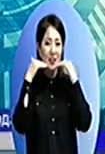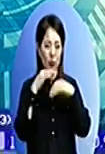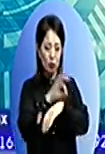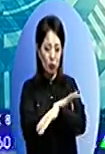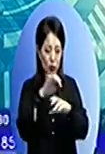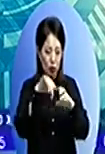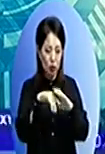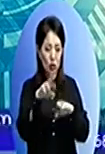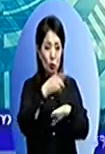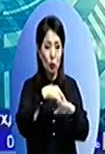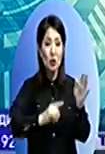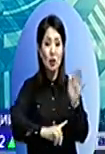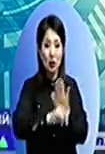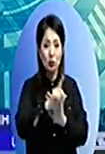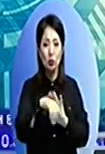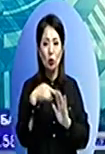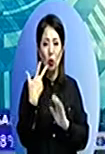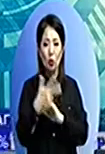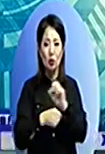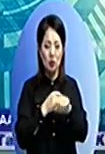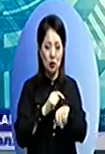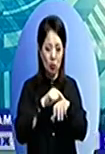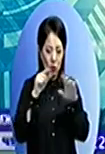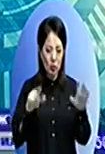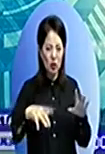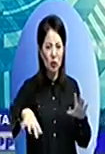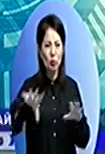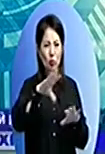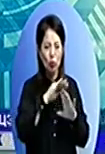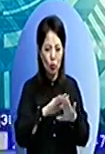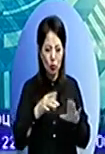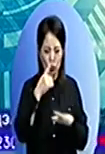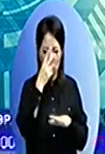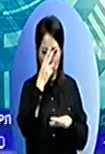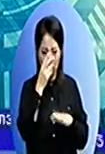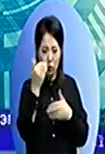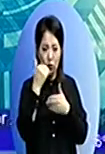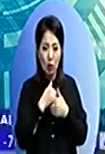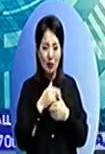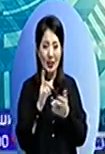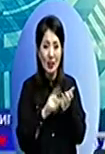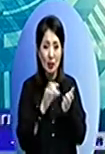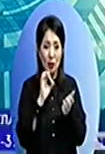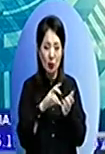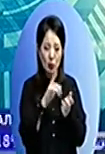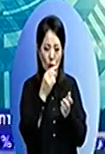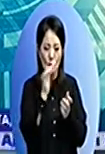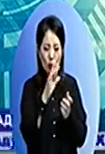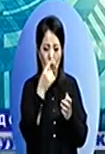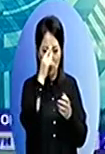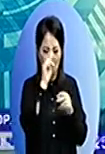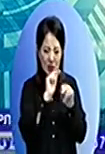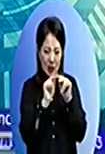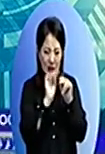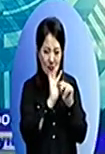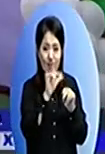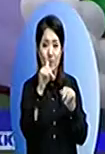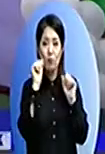тус дүүрэгт эхлүүллээ. 3 жилийн хугацаанд дээрх бүх хүүхдийг үзлэх тамруулж шаардлагатай хэсэгт нь үн төлбөргүй эмчилгээ хийхээр болжээ.